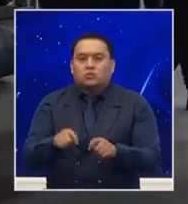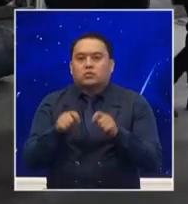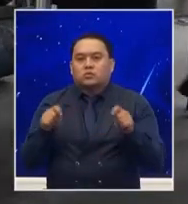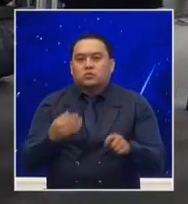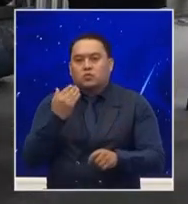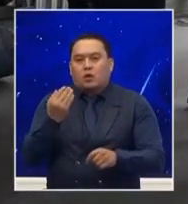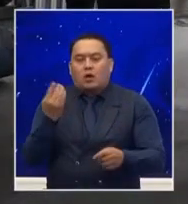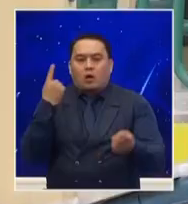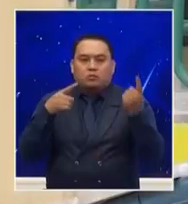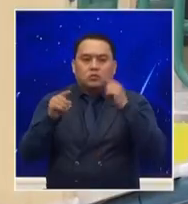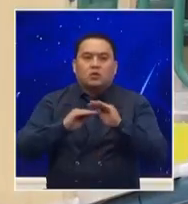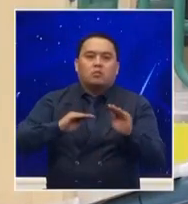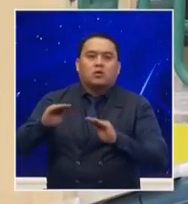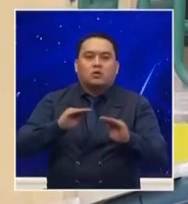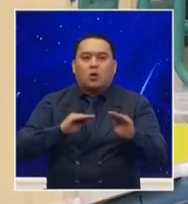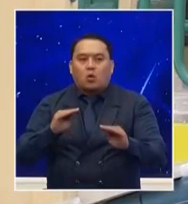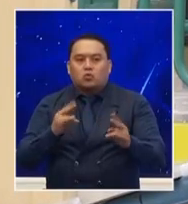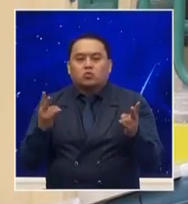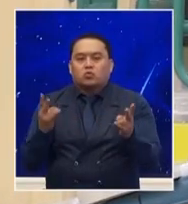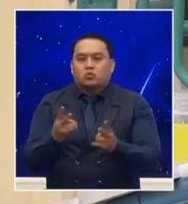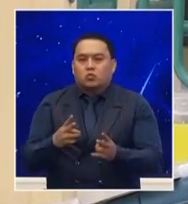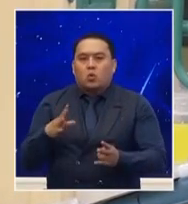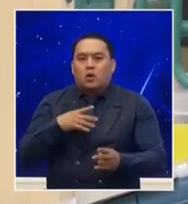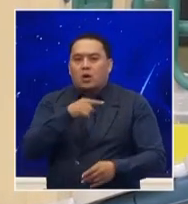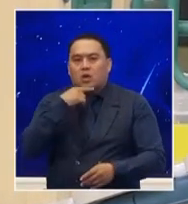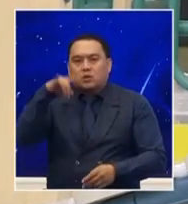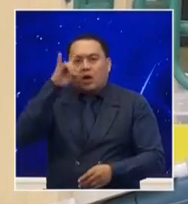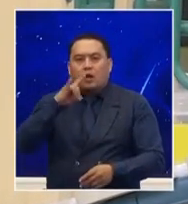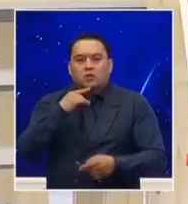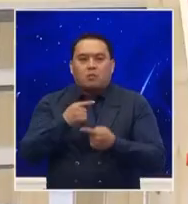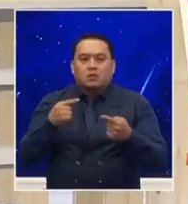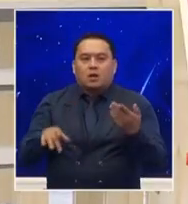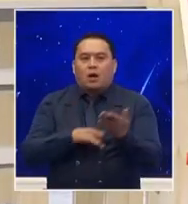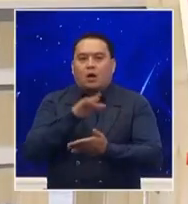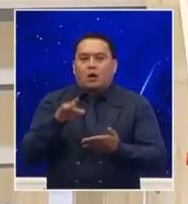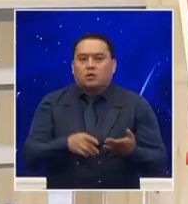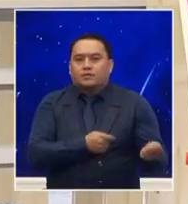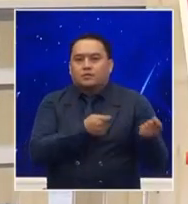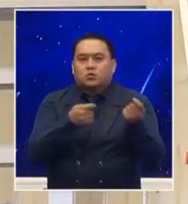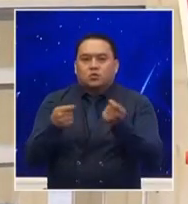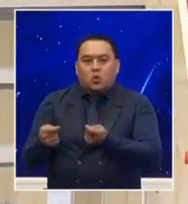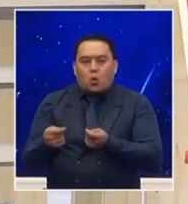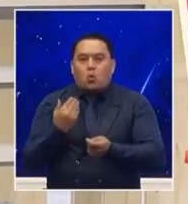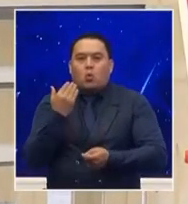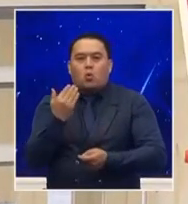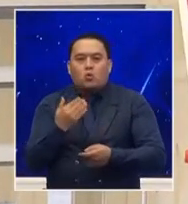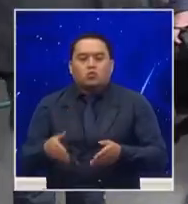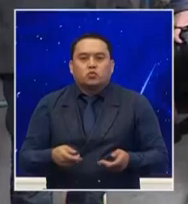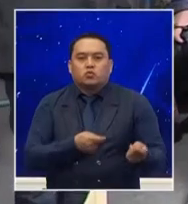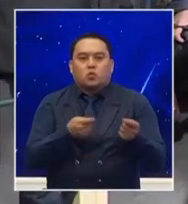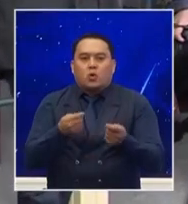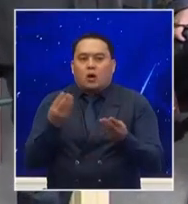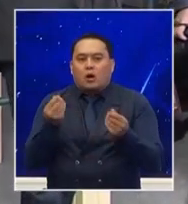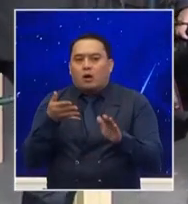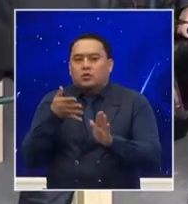құрылғылармен абаттандырылды. Алайда қажетті конструкцияларды Ресей мен Қазақстанның басқа қалаларынан жеткізуге тура келді. Ол үшін жол тасымалына көп